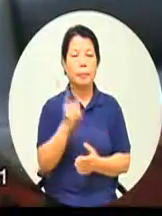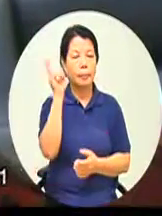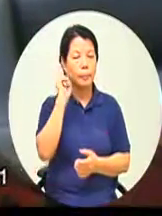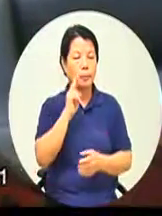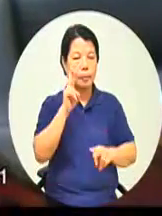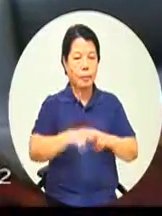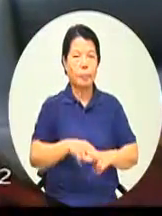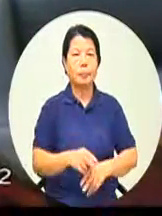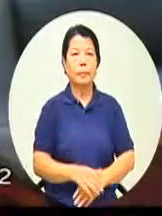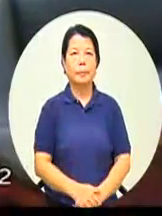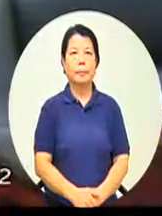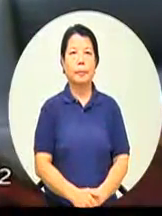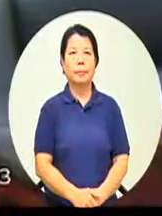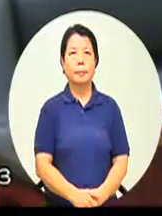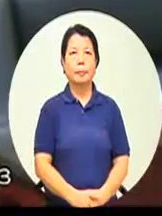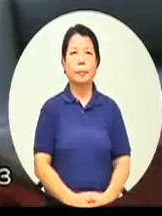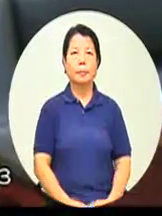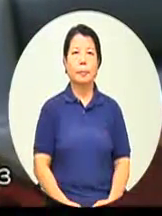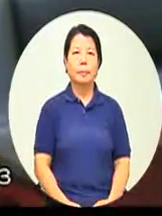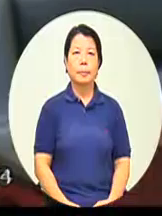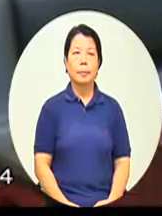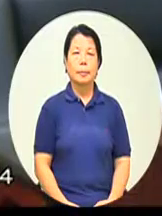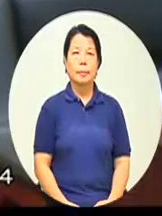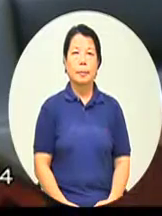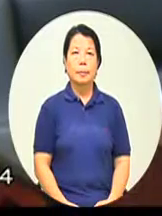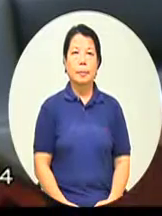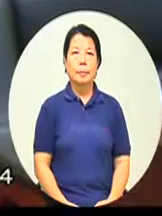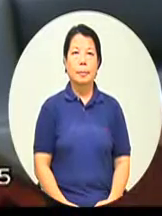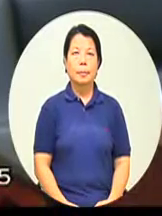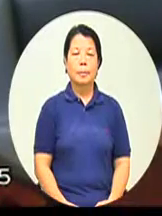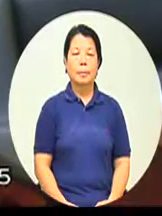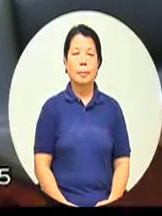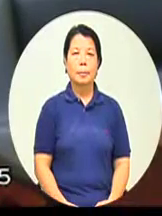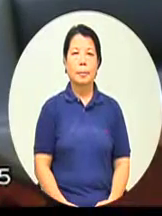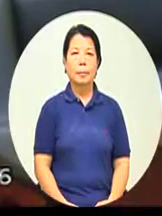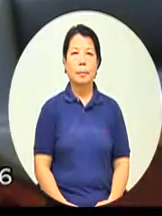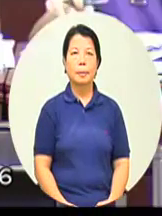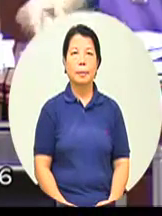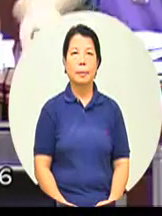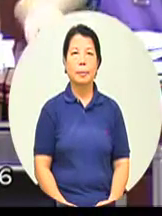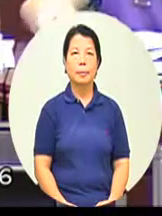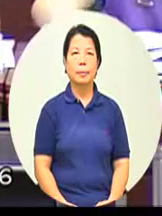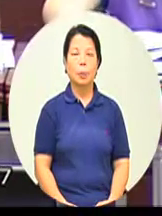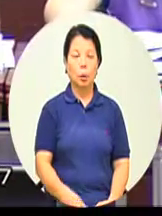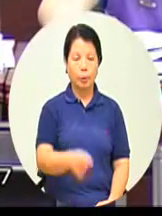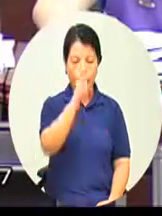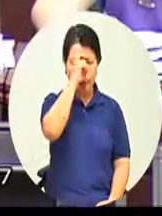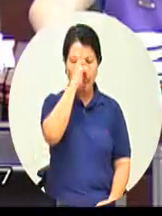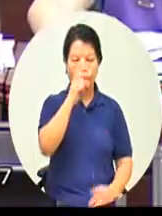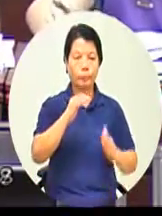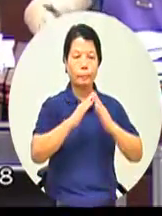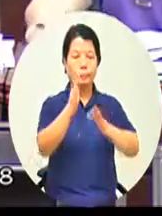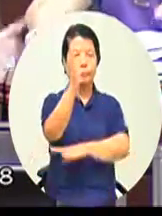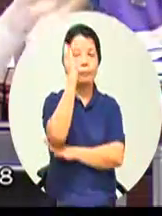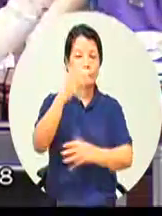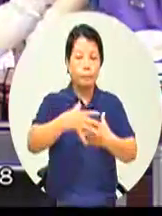当然啦、啊，当然当然。我也希望跟我们的整个市府团队哦，军训